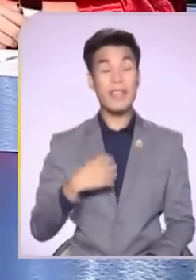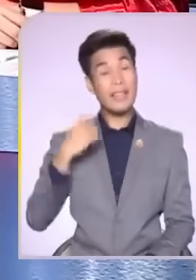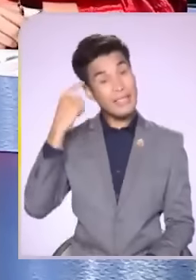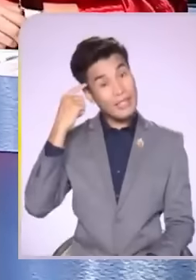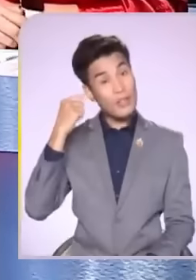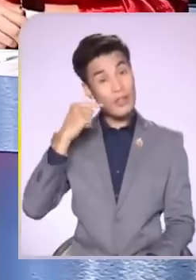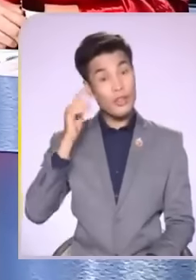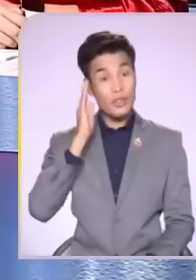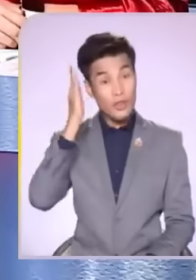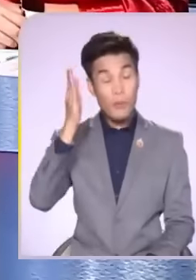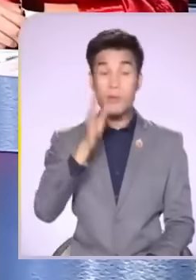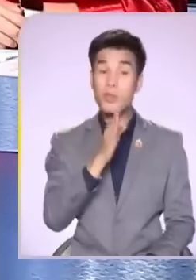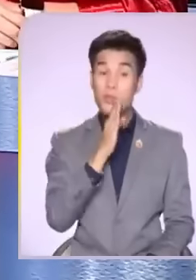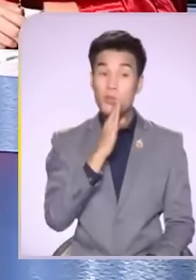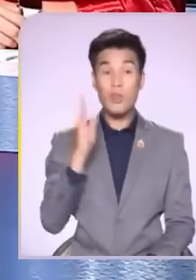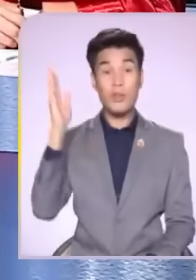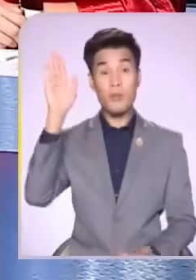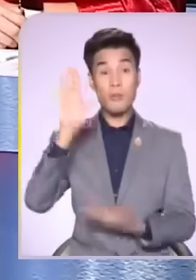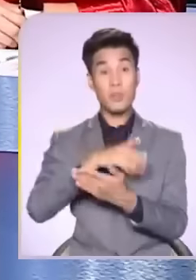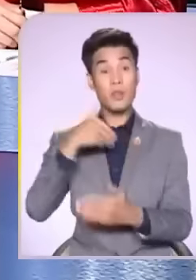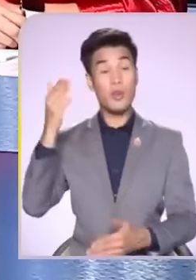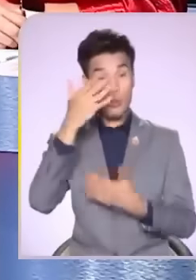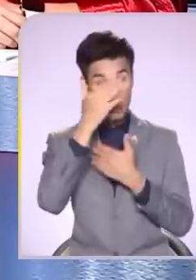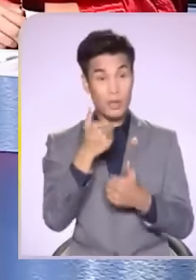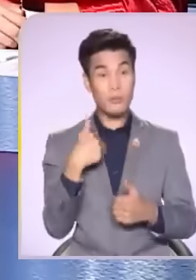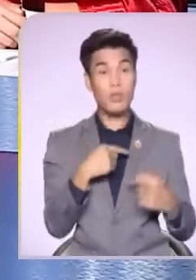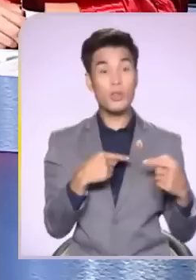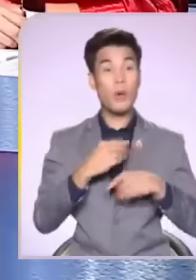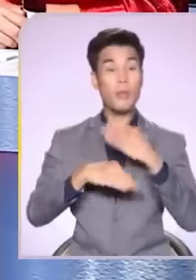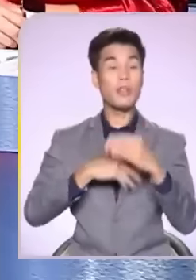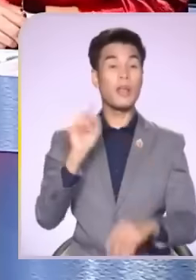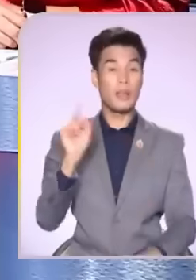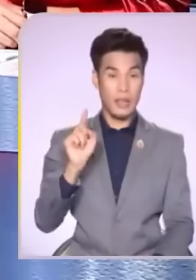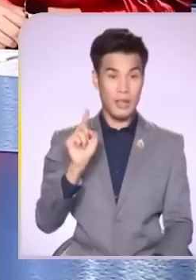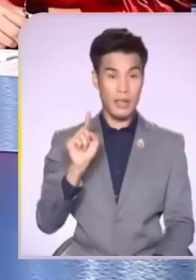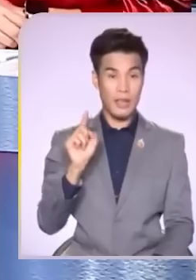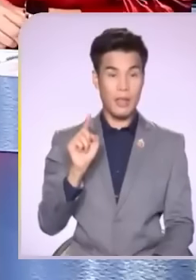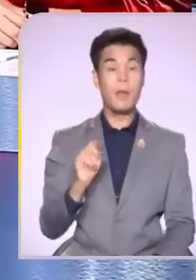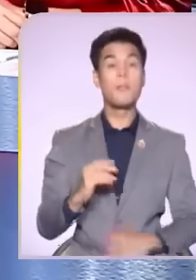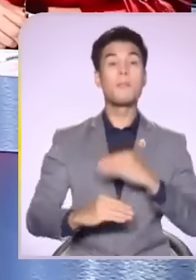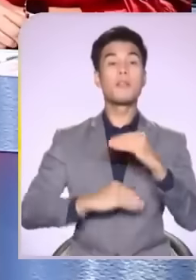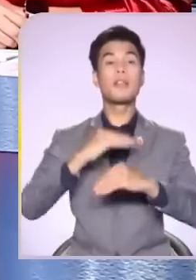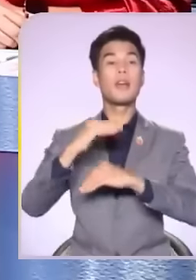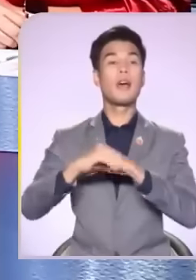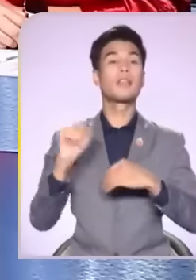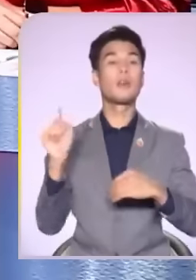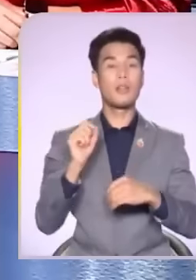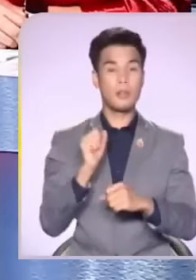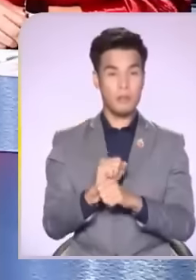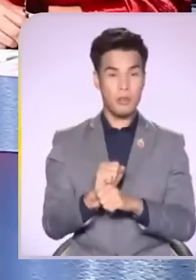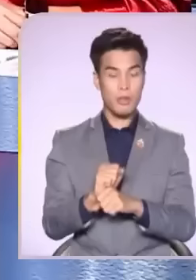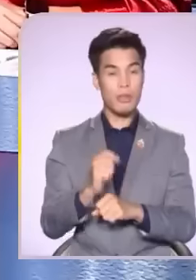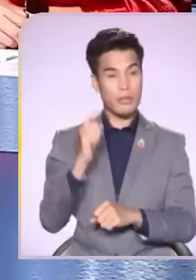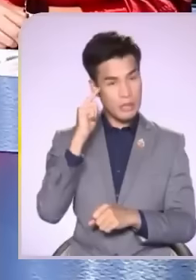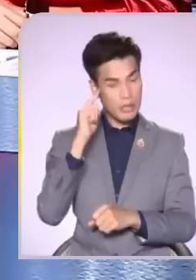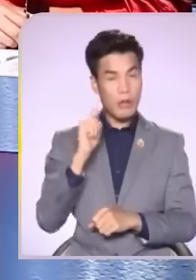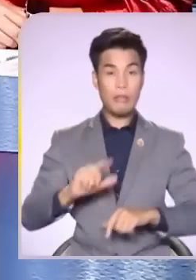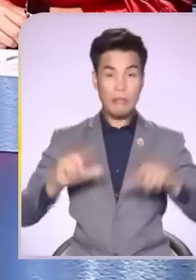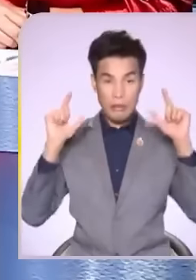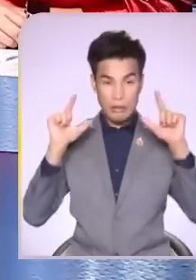คิดต่อไปถ้าเกิดว่าต่างชาติสนใจขนาดนี้เราจะต่อยอดไปได้ยังไงพัฒนาต่อไปได้ยังไงนะคะไม่ใช่เป็นแค่กระแ